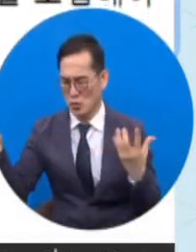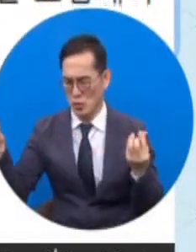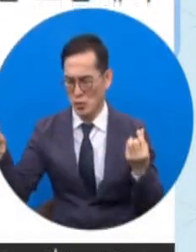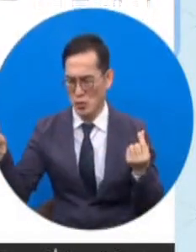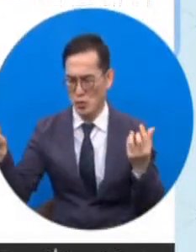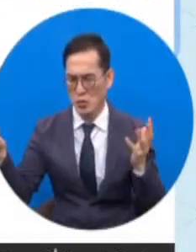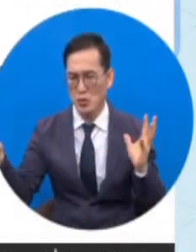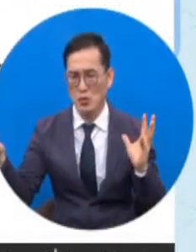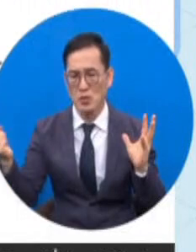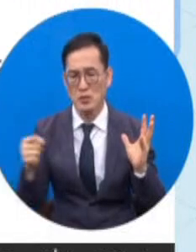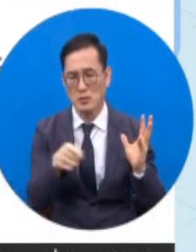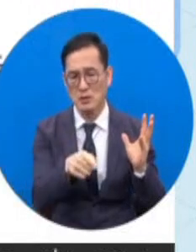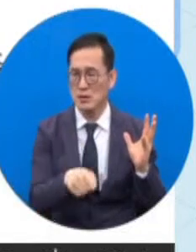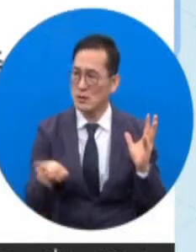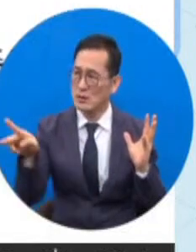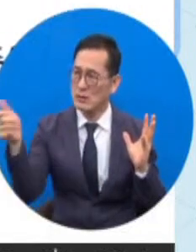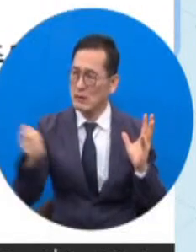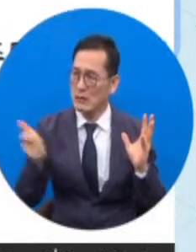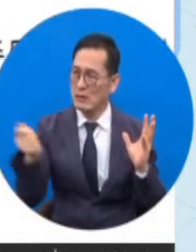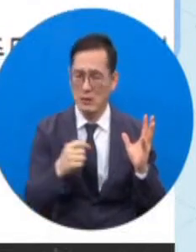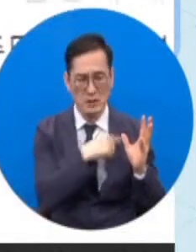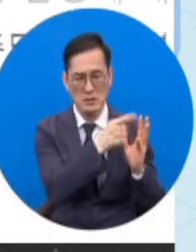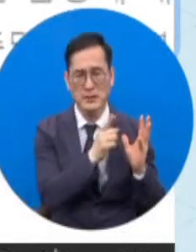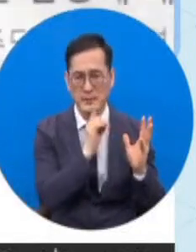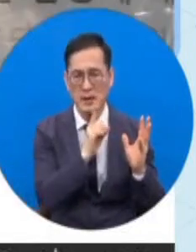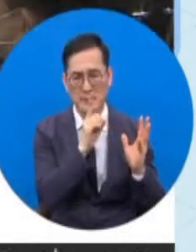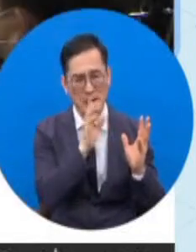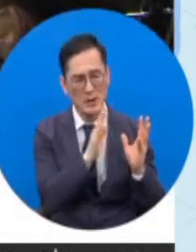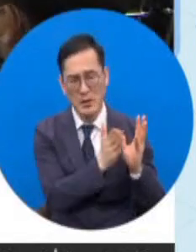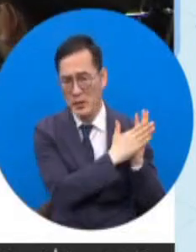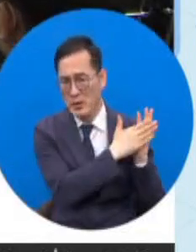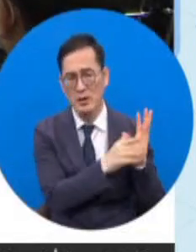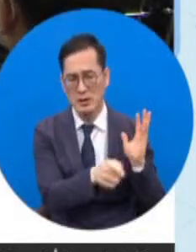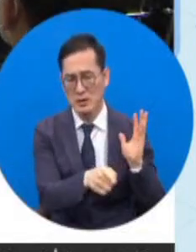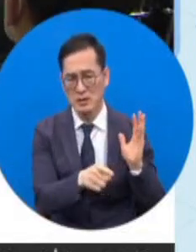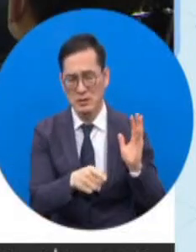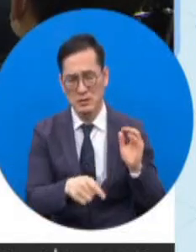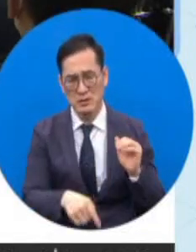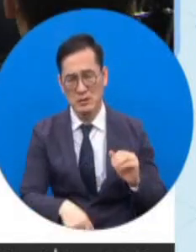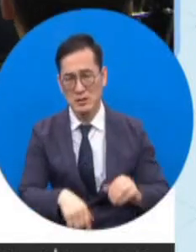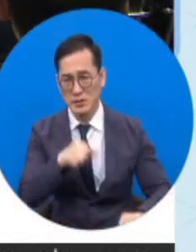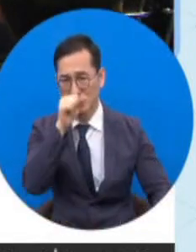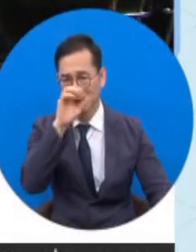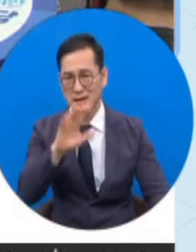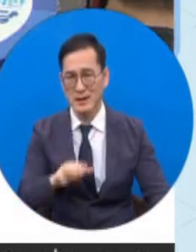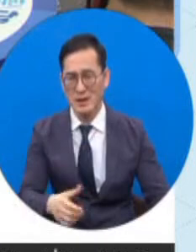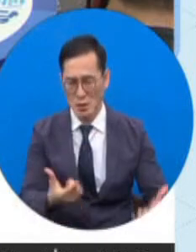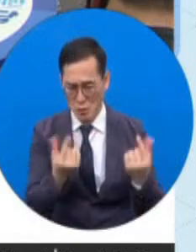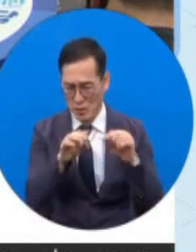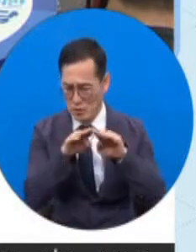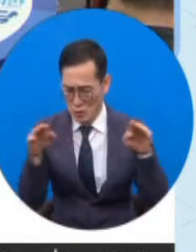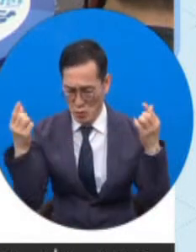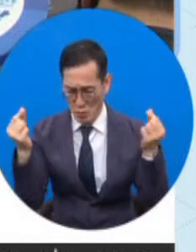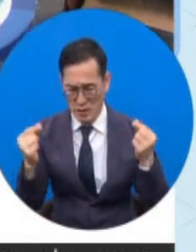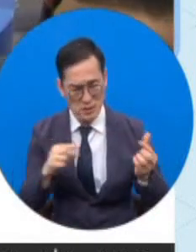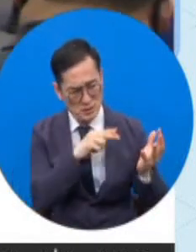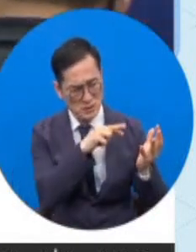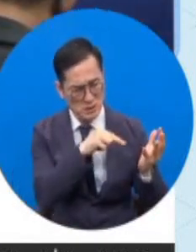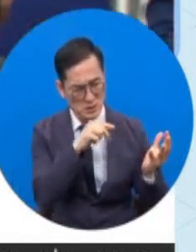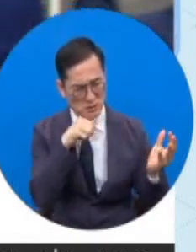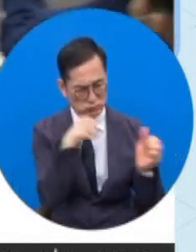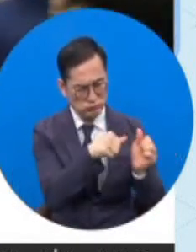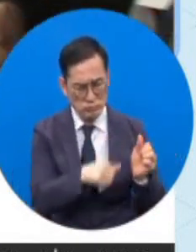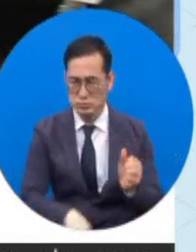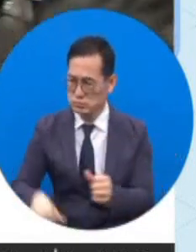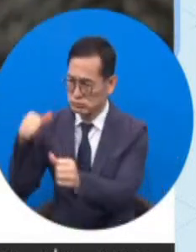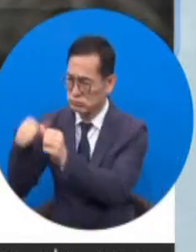이걸 달게 받아야지 제 뇌가 더 잘 못했어요 라고 하는것은 전 곤란하다고 생각합니다 사실 박지헌 공동 비대위원장 같은 경우에는 온